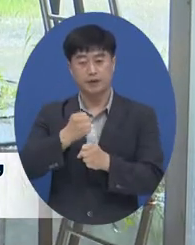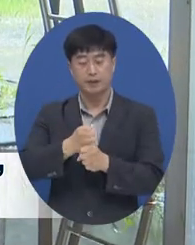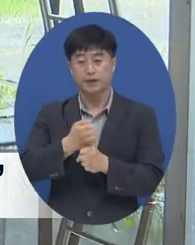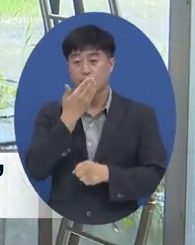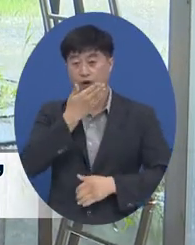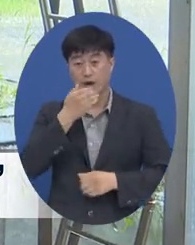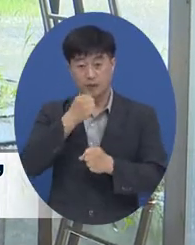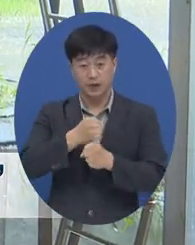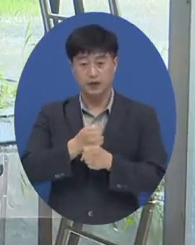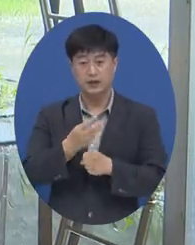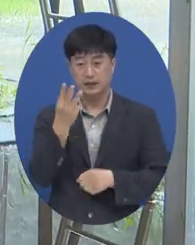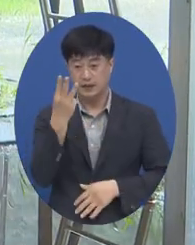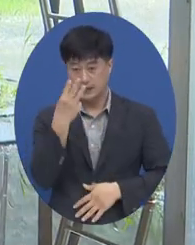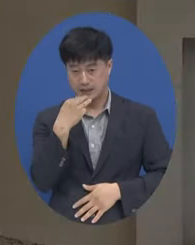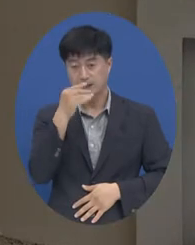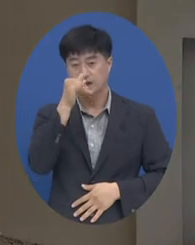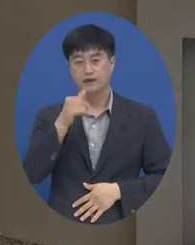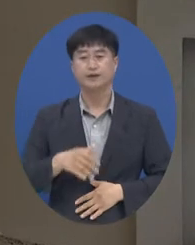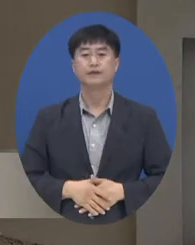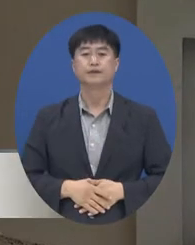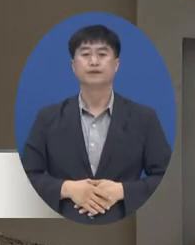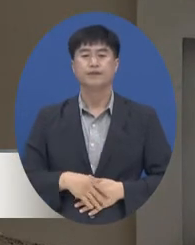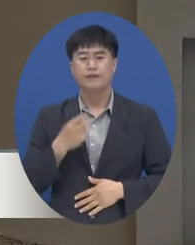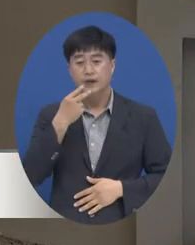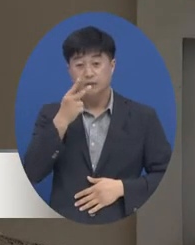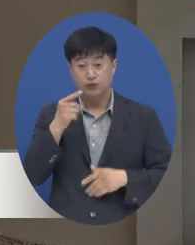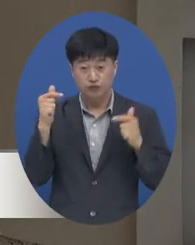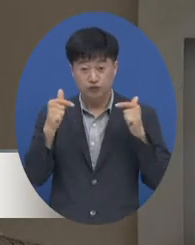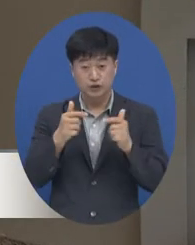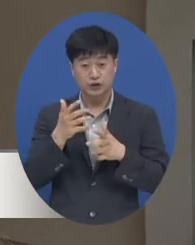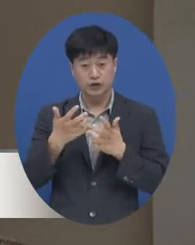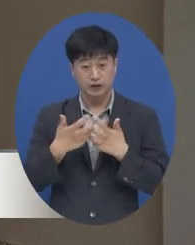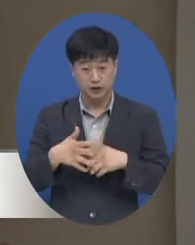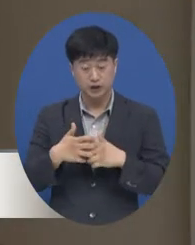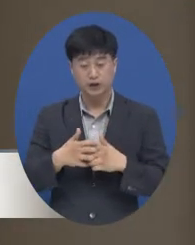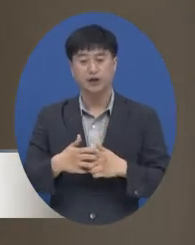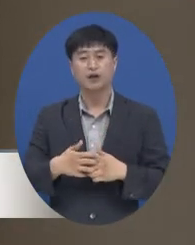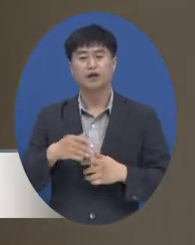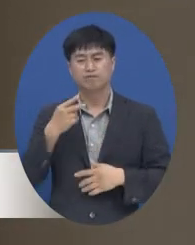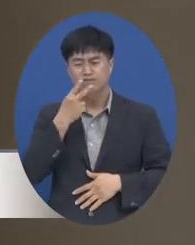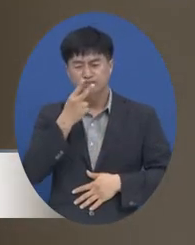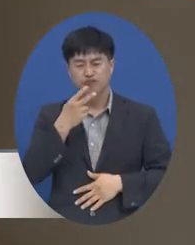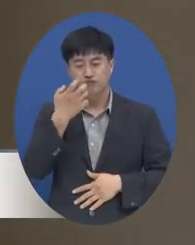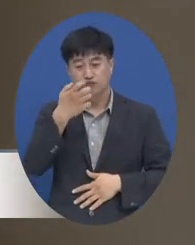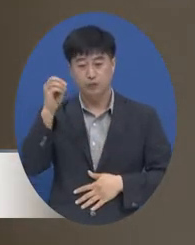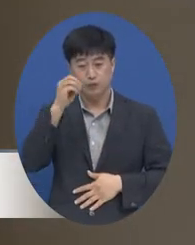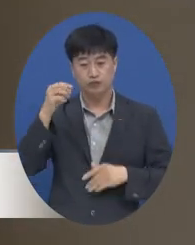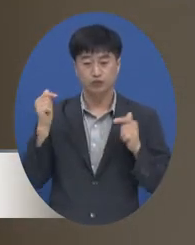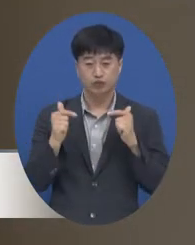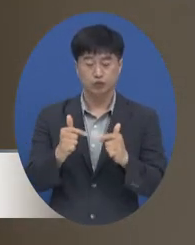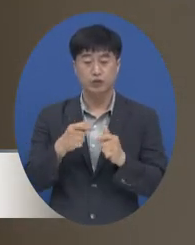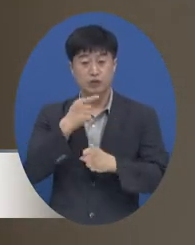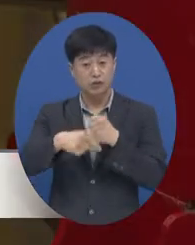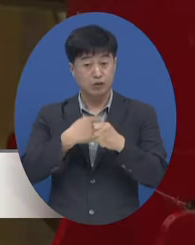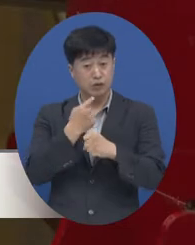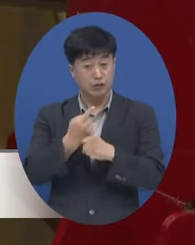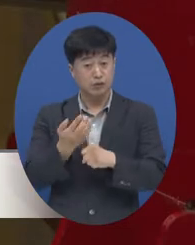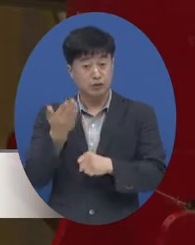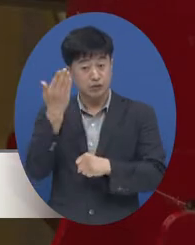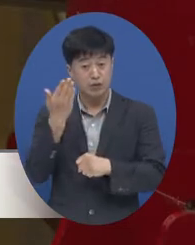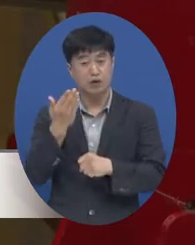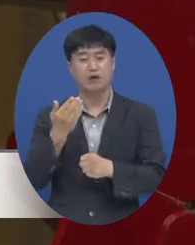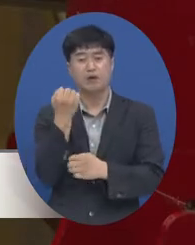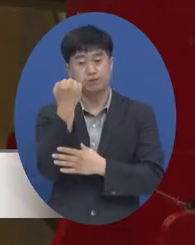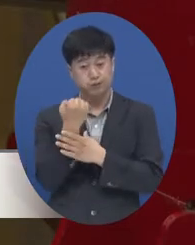있는 일석삼조의 효과가 있습니다. 냄새 저감 장비를 통해 악취를 90% 넘게 잡았고 1년 넘게 걸리던 발효